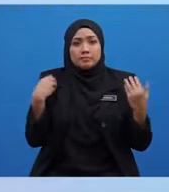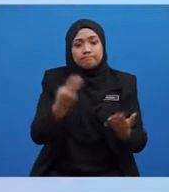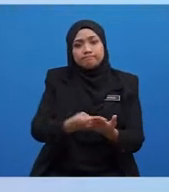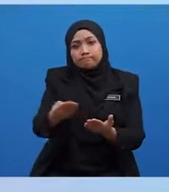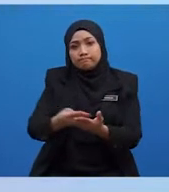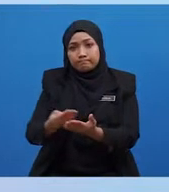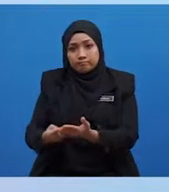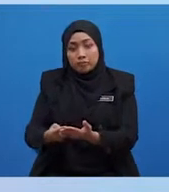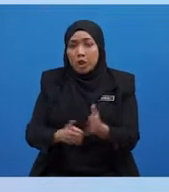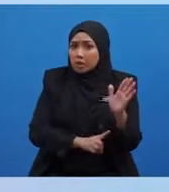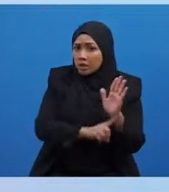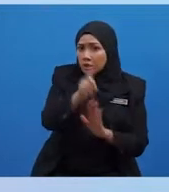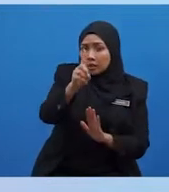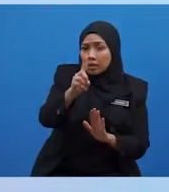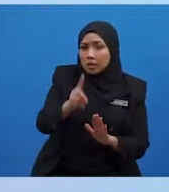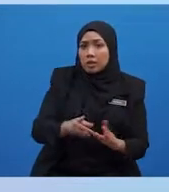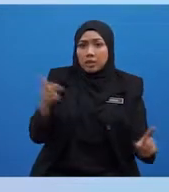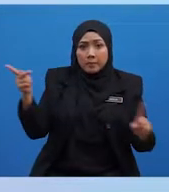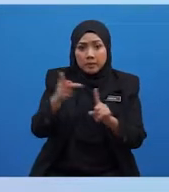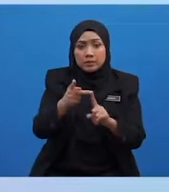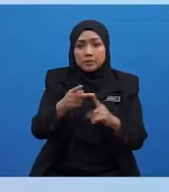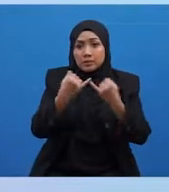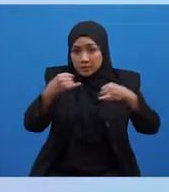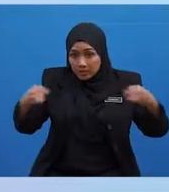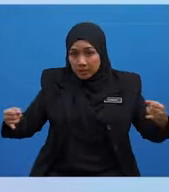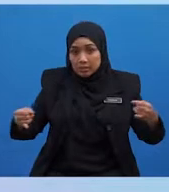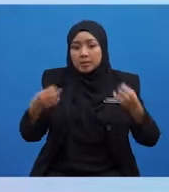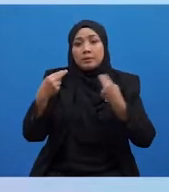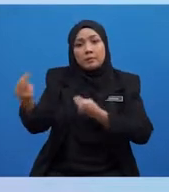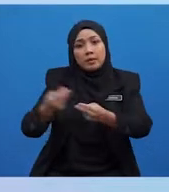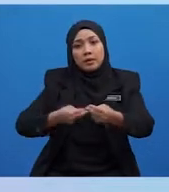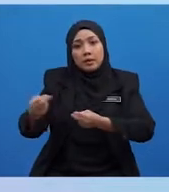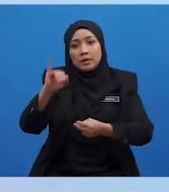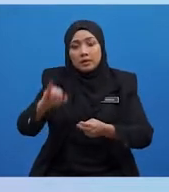paling tinggi terhadap jenis perniagaan yang dijalankan.